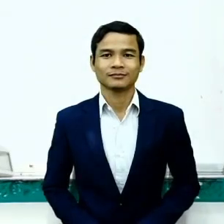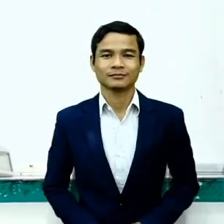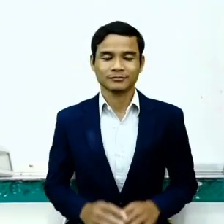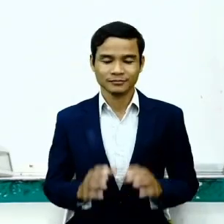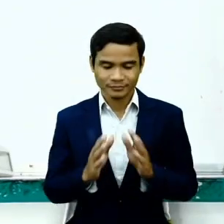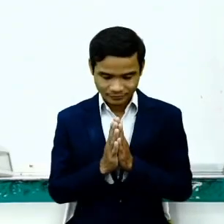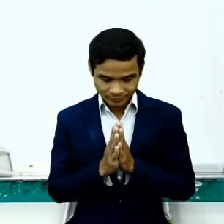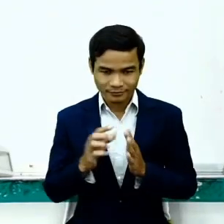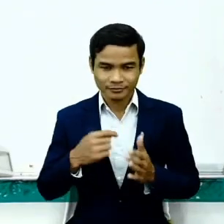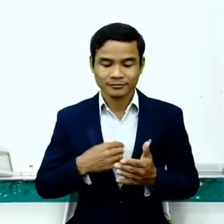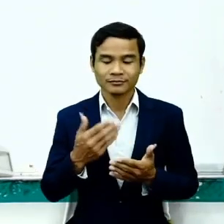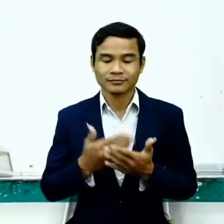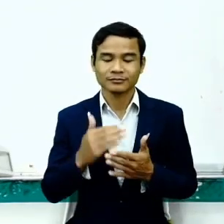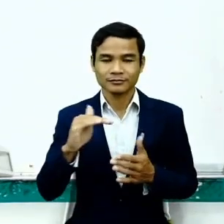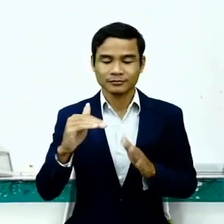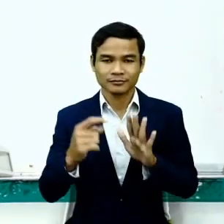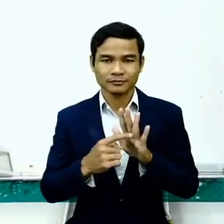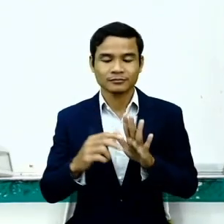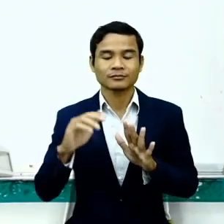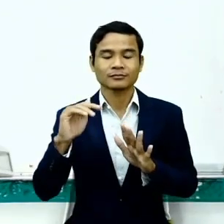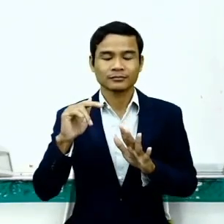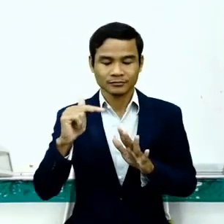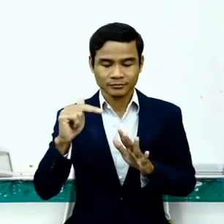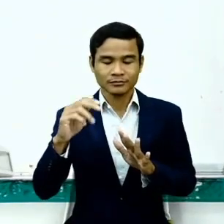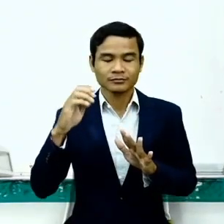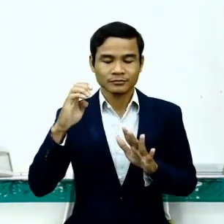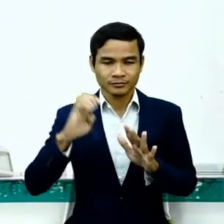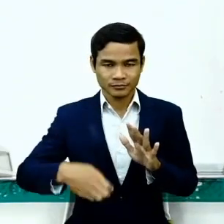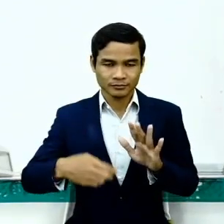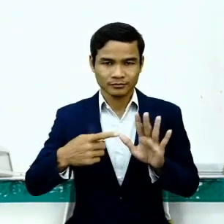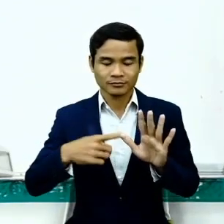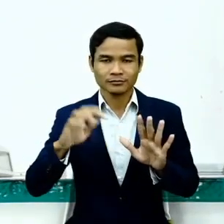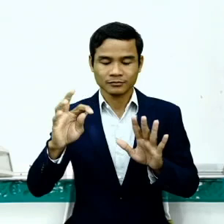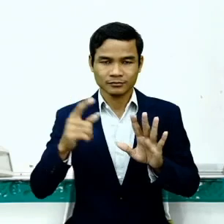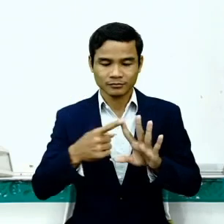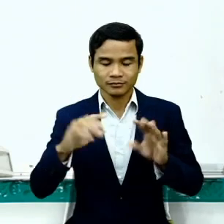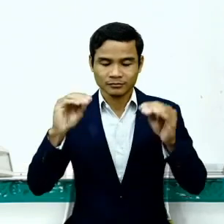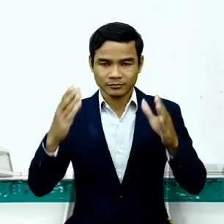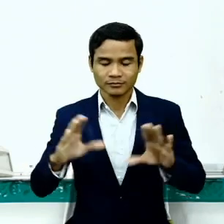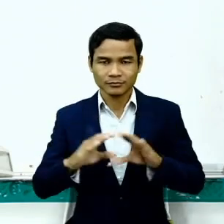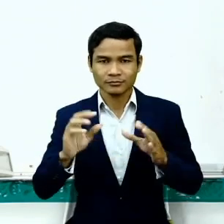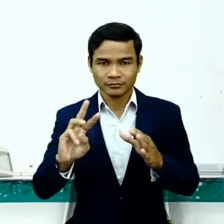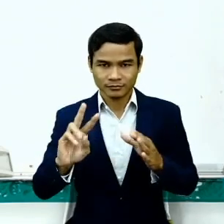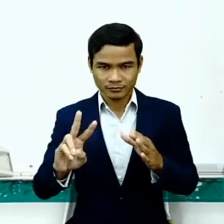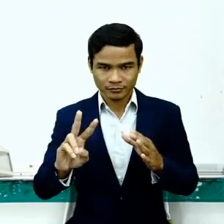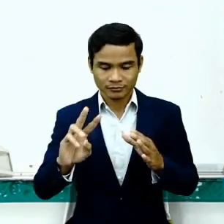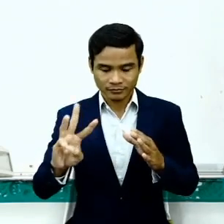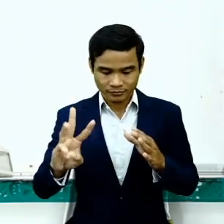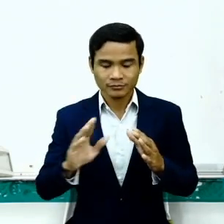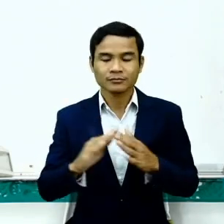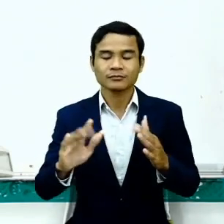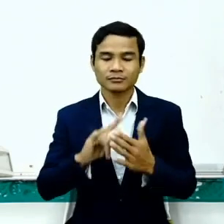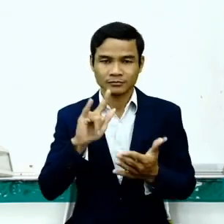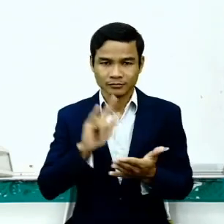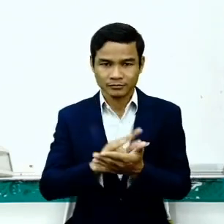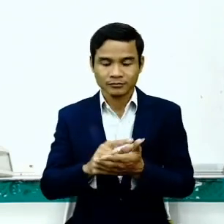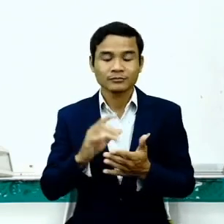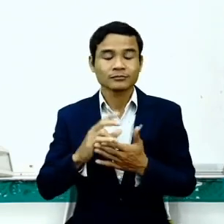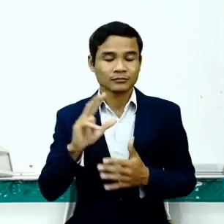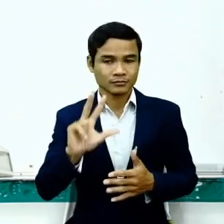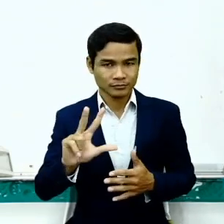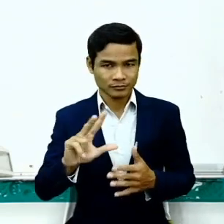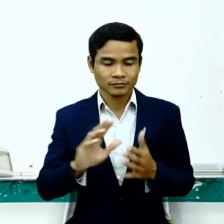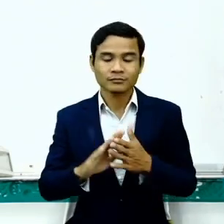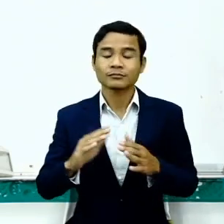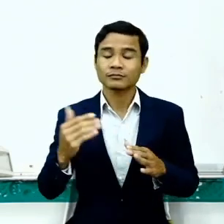Chà xôm chìm rịp xua, nên nhóm chúm mô chôn sự thịa rí chì cổ rụng riêng thân ạ tịp bấy nên sẽ là bà thòm sạc xa hôn xa tù sự phía khốn đã